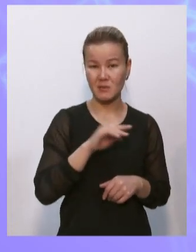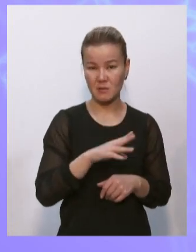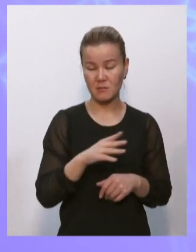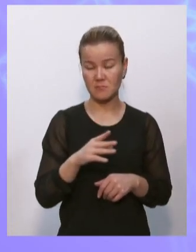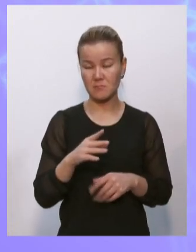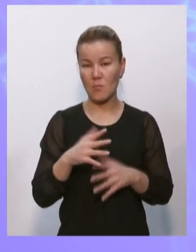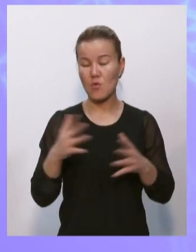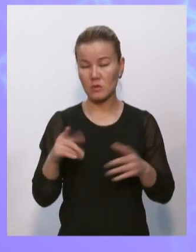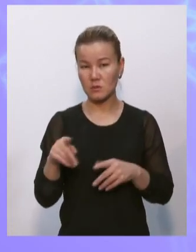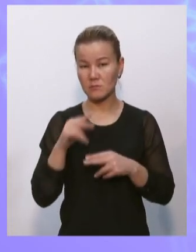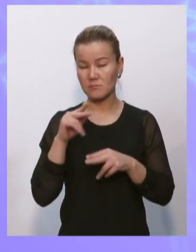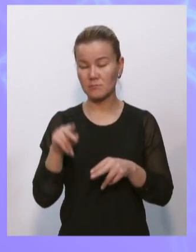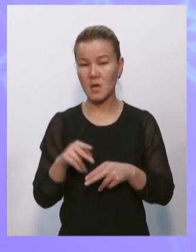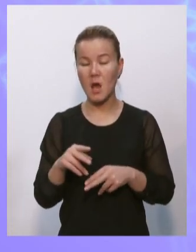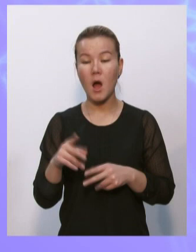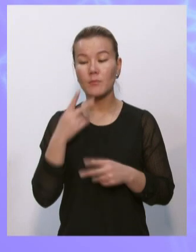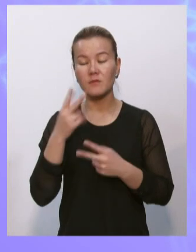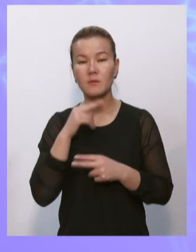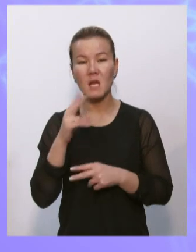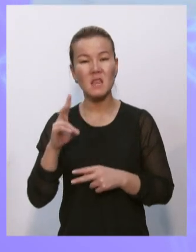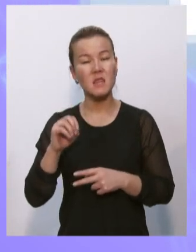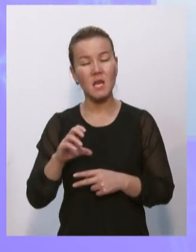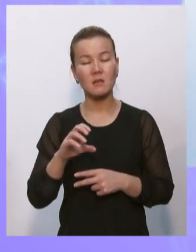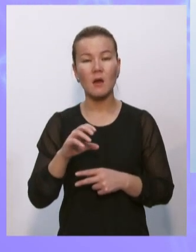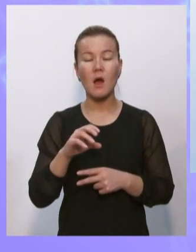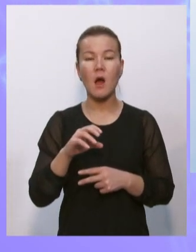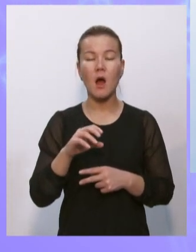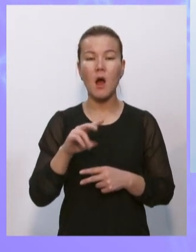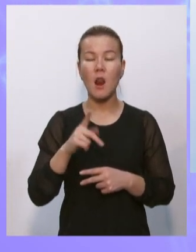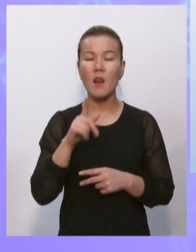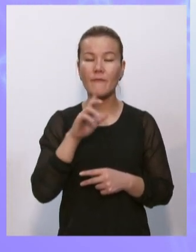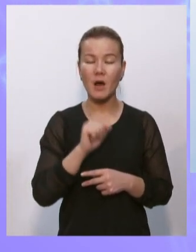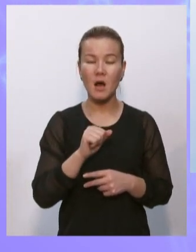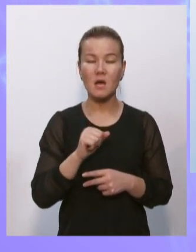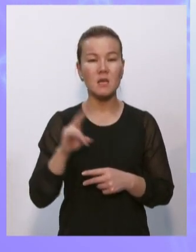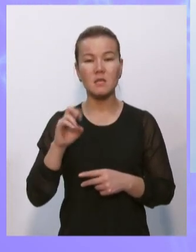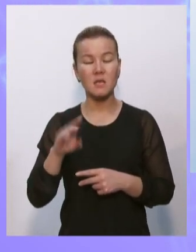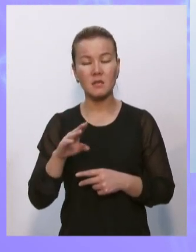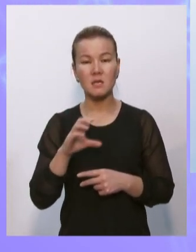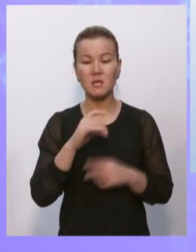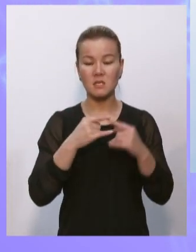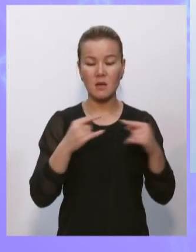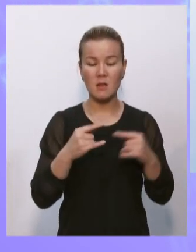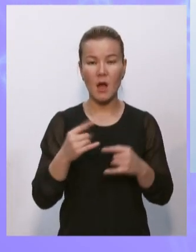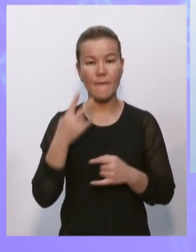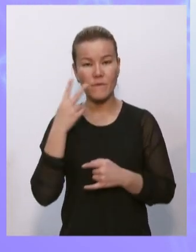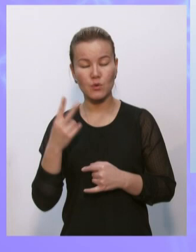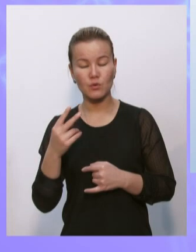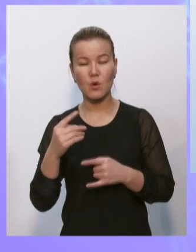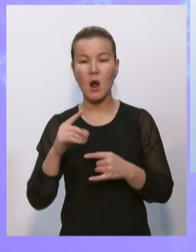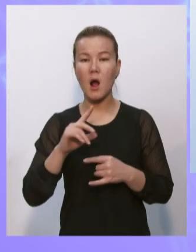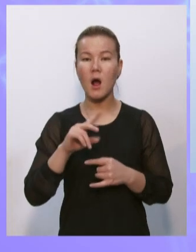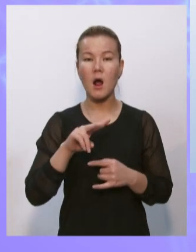внимание, нет льва, нет стола, вижу льва, вижу стол. Как